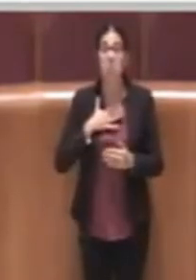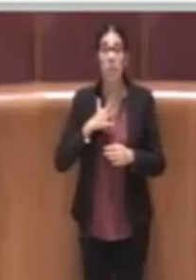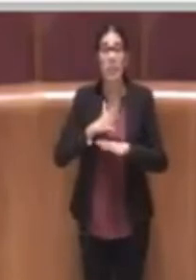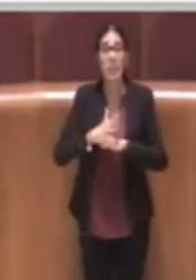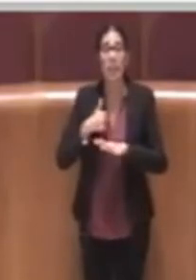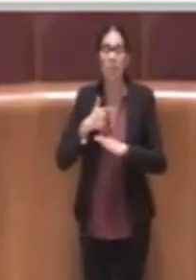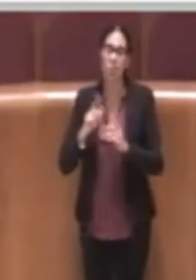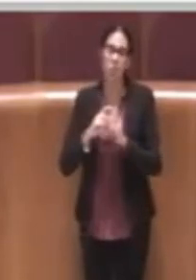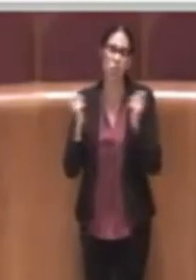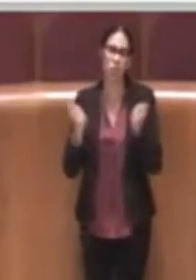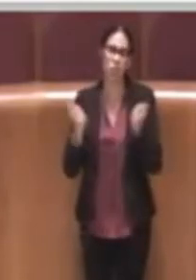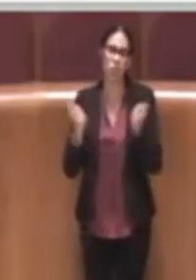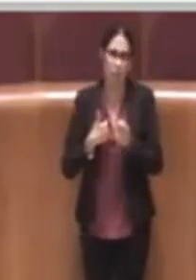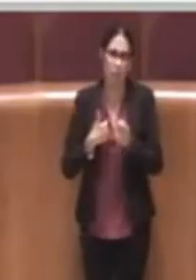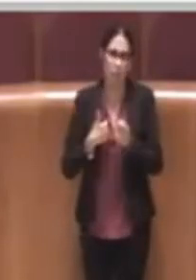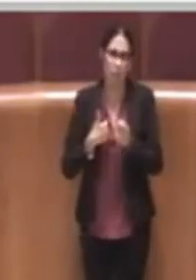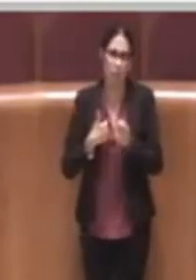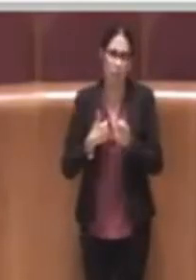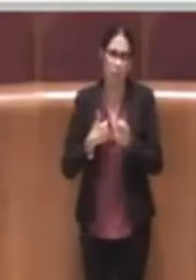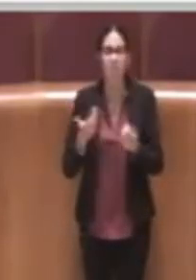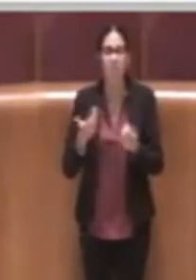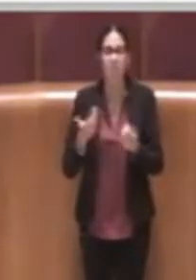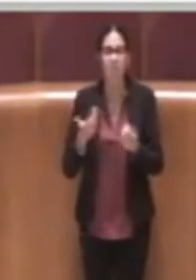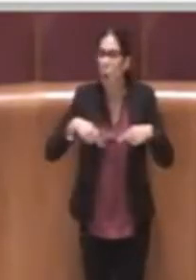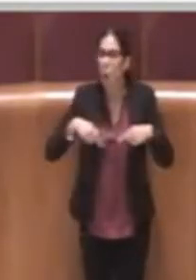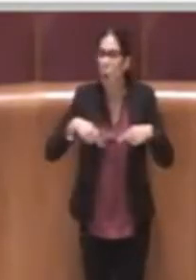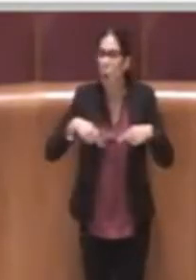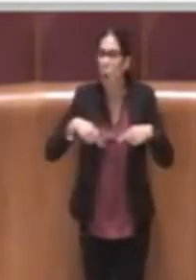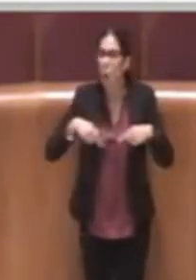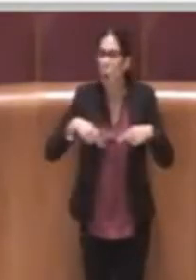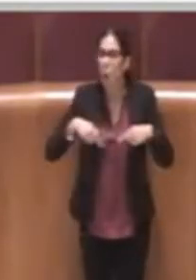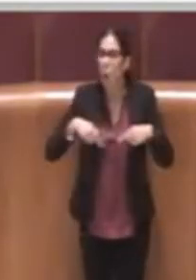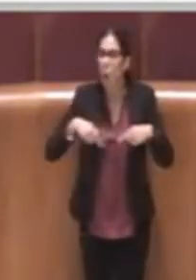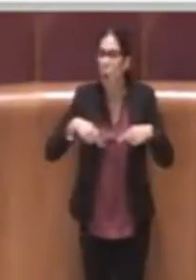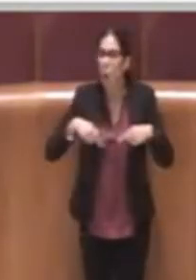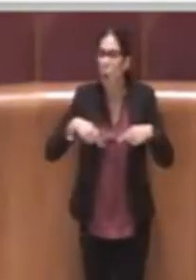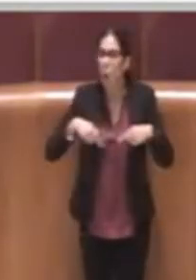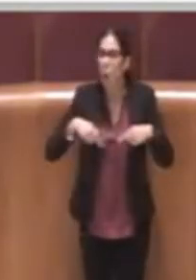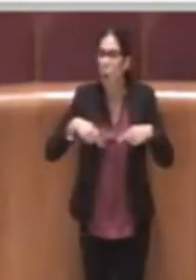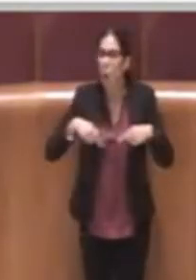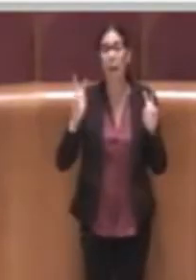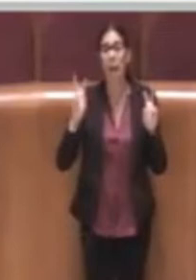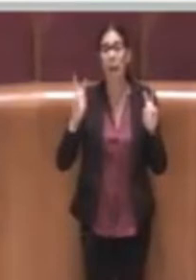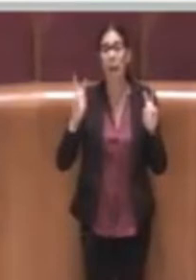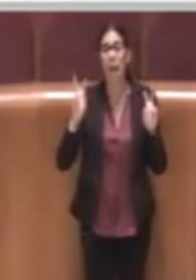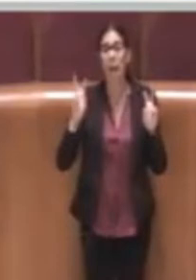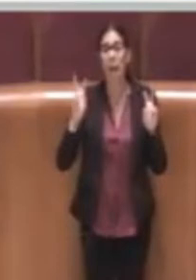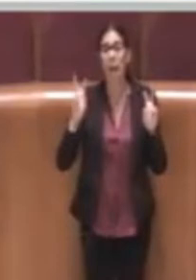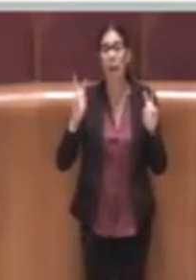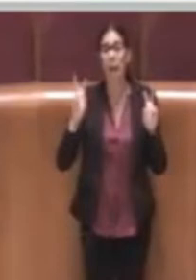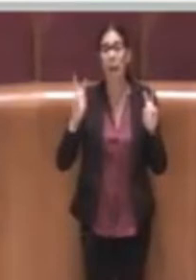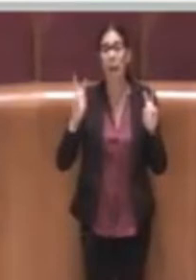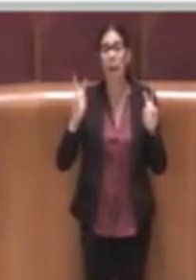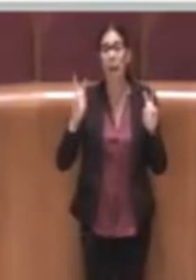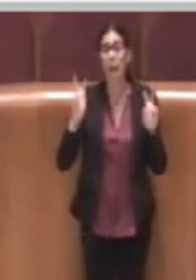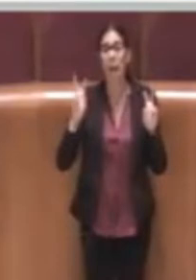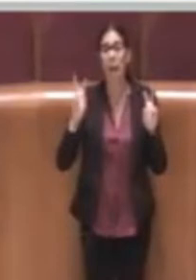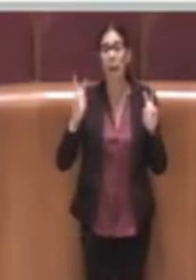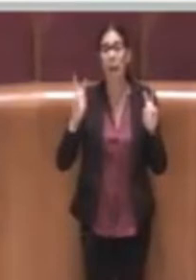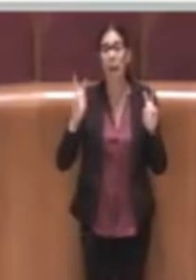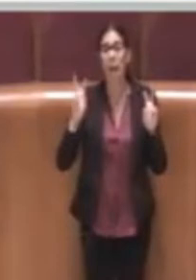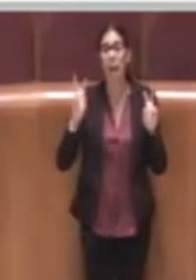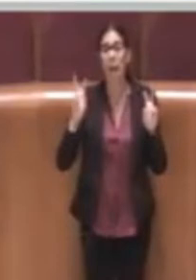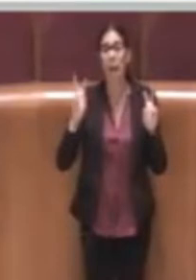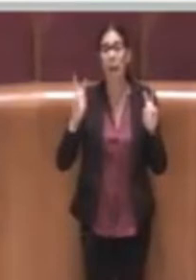generale perché comunque di commissioni ne abbiamo fatte tante, il tema è stato approfondito con tutti, abbiamo ascoltato